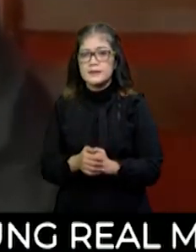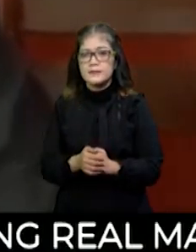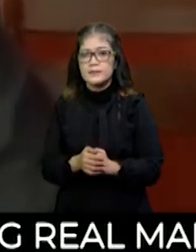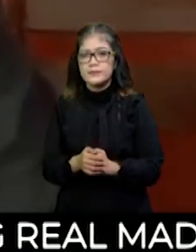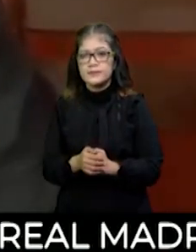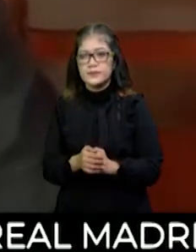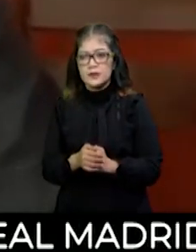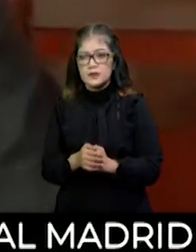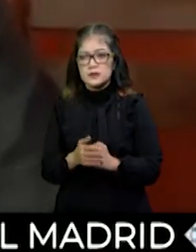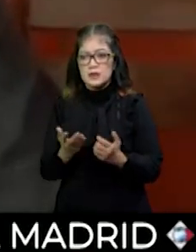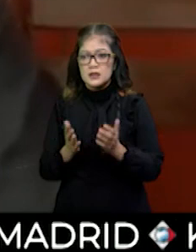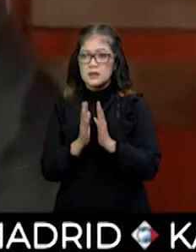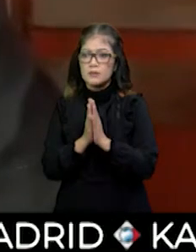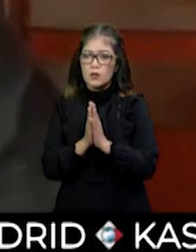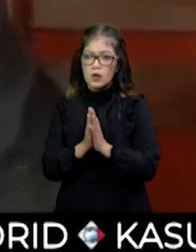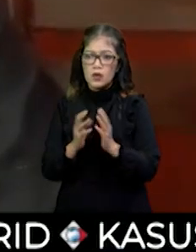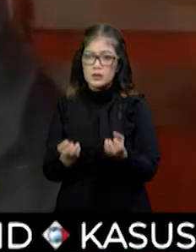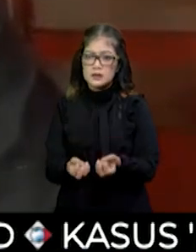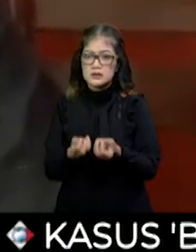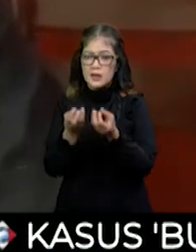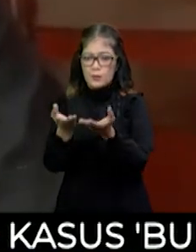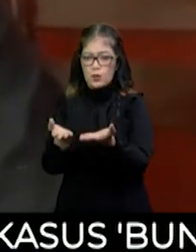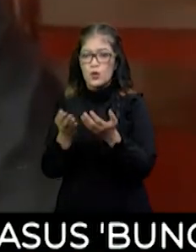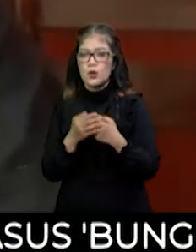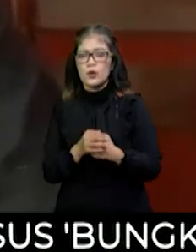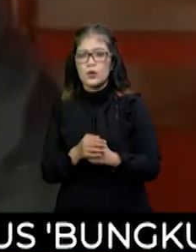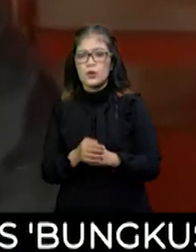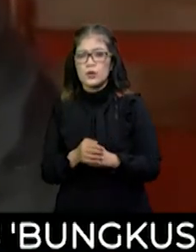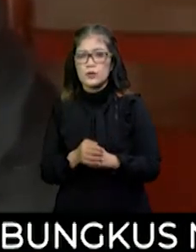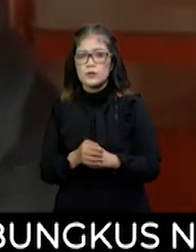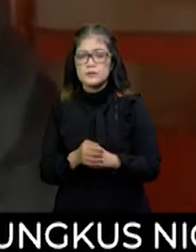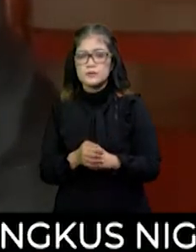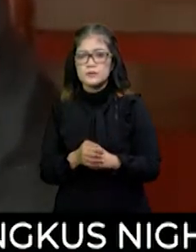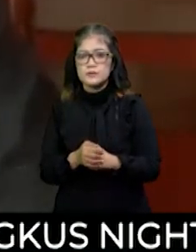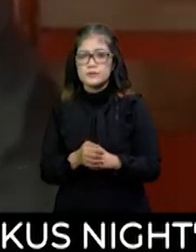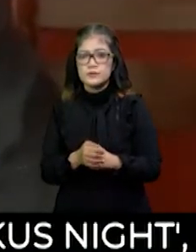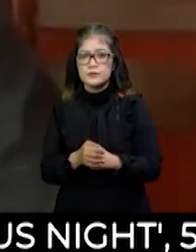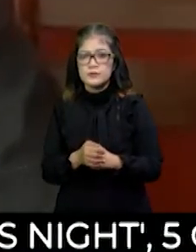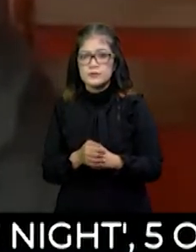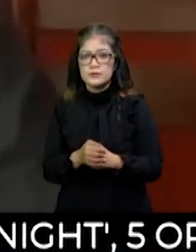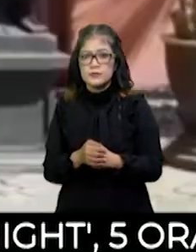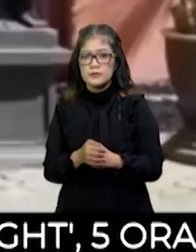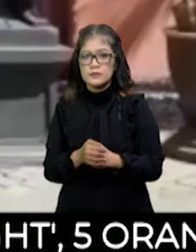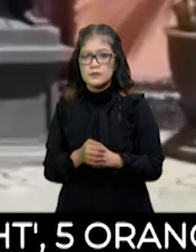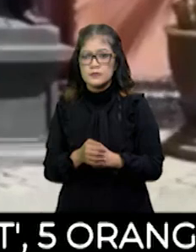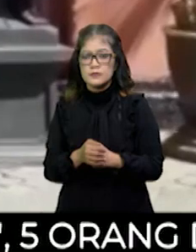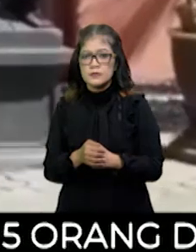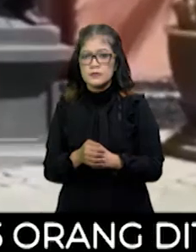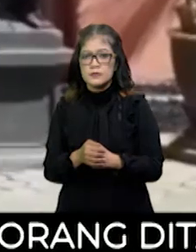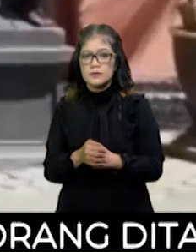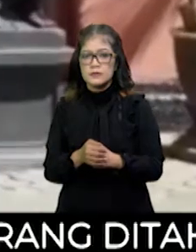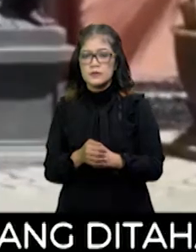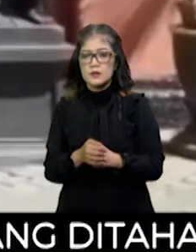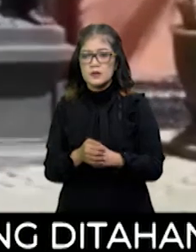mengabulkan permohonannya untuk mengisi kekosongan aturan-aturan Undang-Undang Perkawinan.